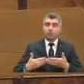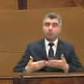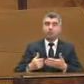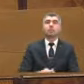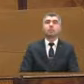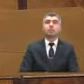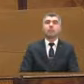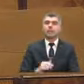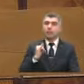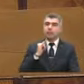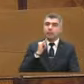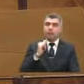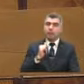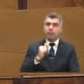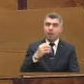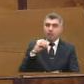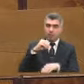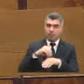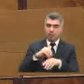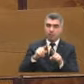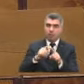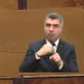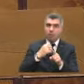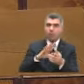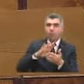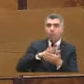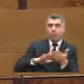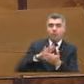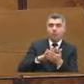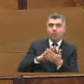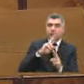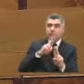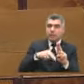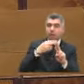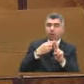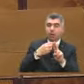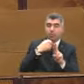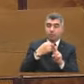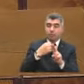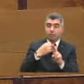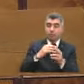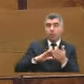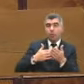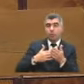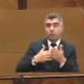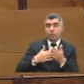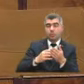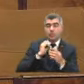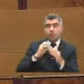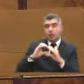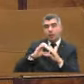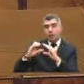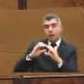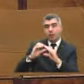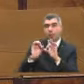لأنها كتبت في إطلالة جديدة أنها خارج الزمن الإعلامي، وعوض الاتصال تفضل انفصال بانفصال